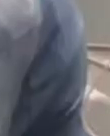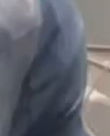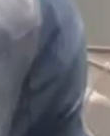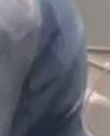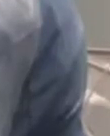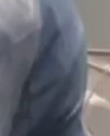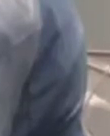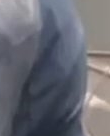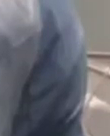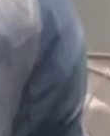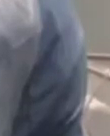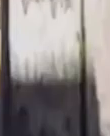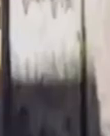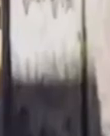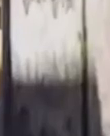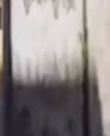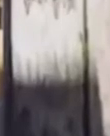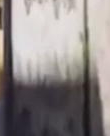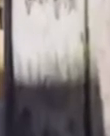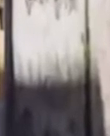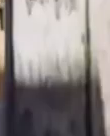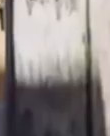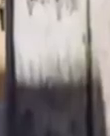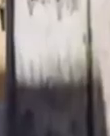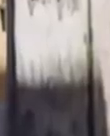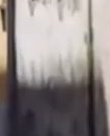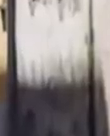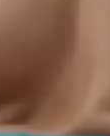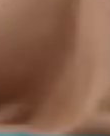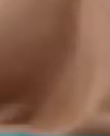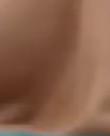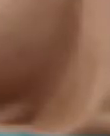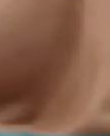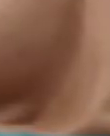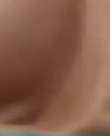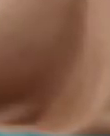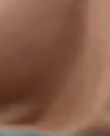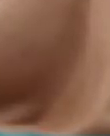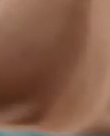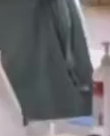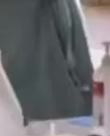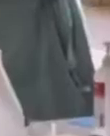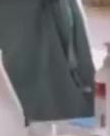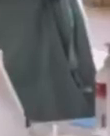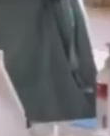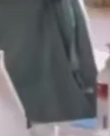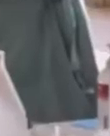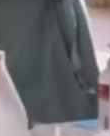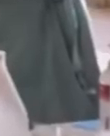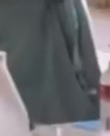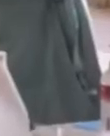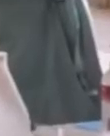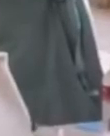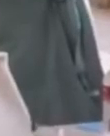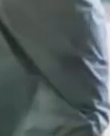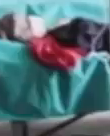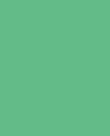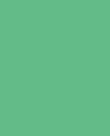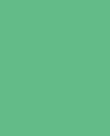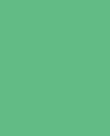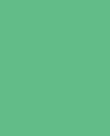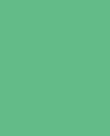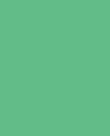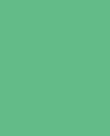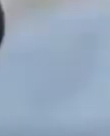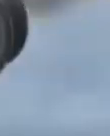valorizzi le esperienze positive di questa prima fase dell'emergenza e risolva i problemi cronici e ci trasciniamo dietro la